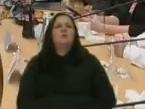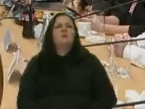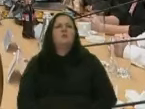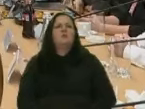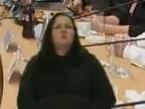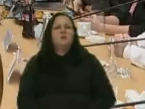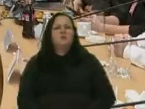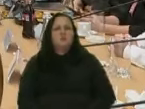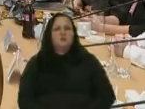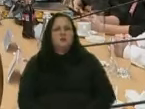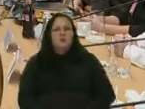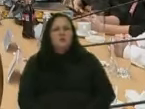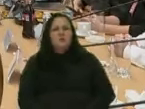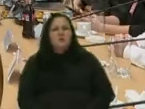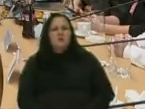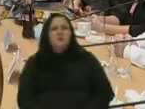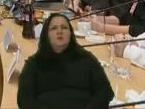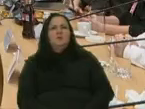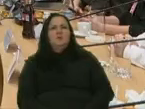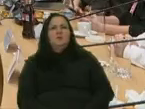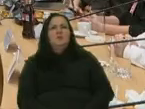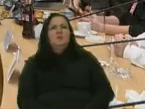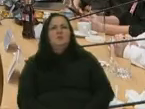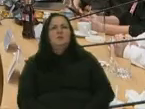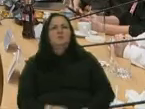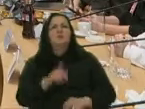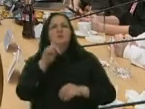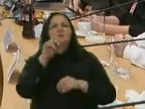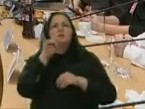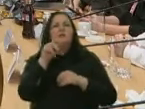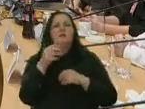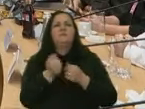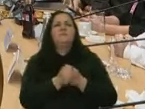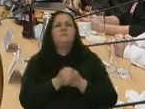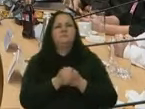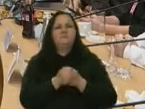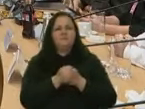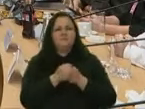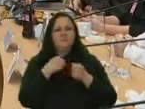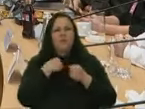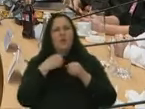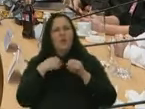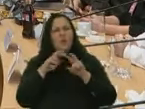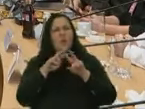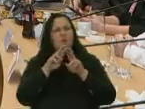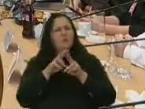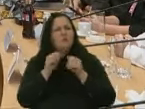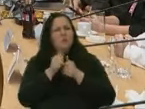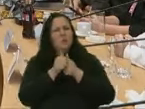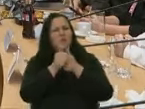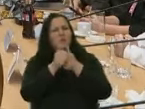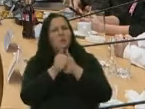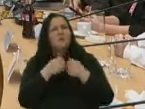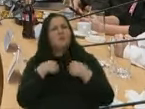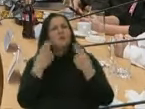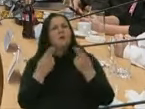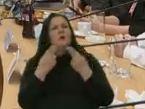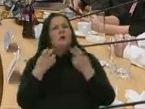primar. Ridicată mână, vreo domnule Gliga, după care vă dau cuvânt. Am urmărit și am căutat să